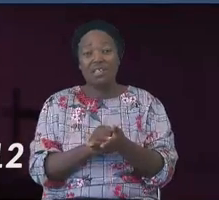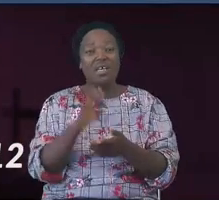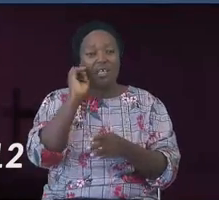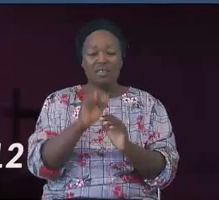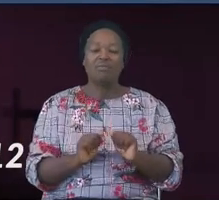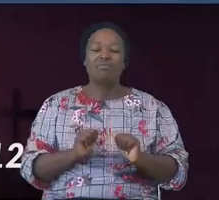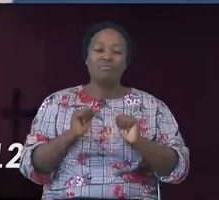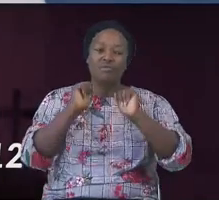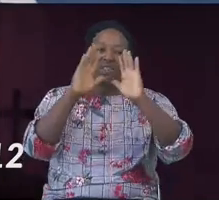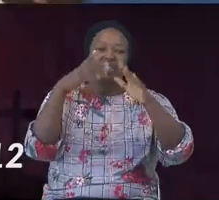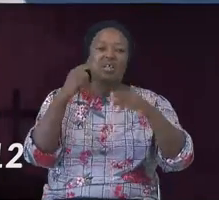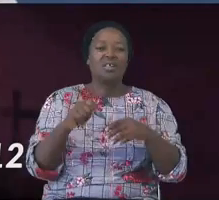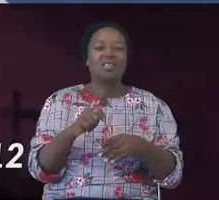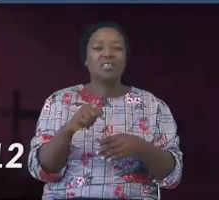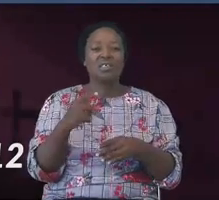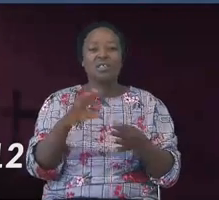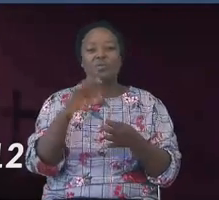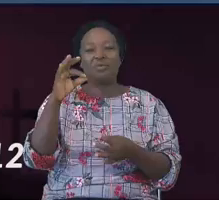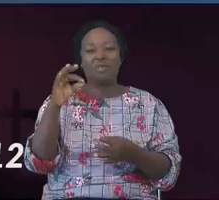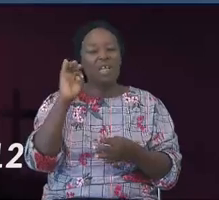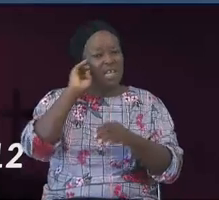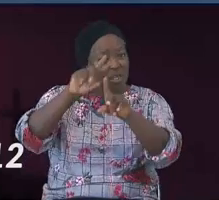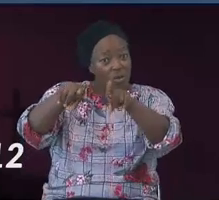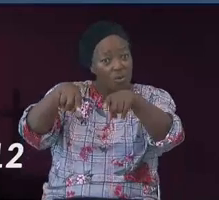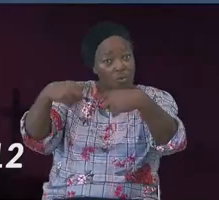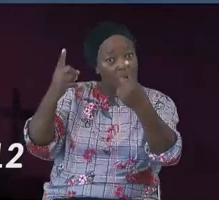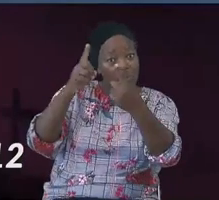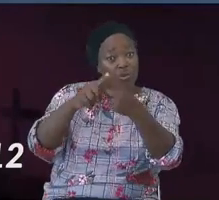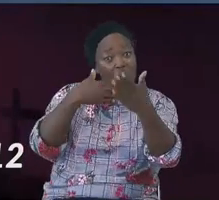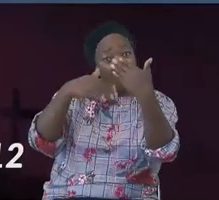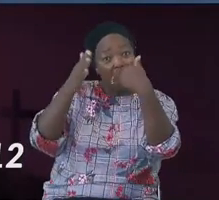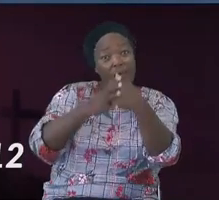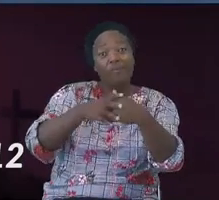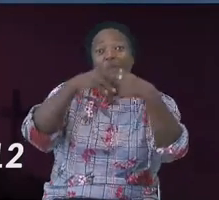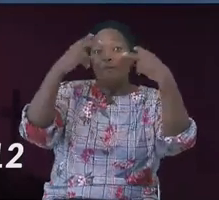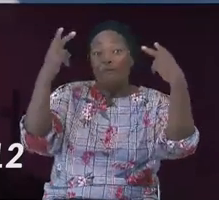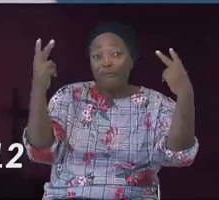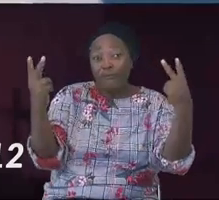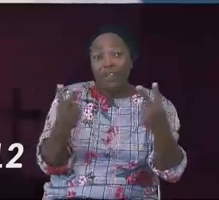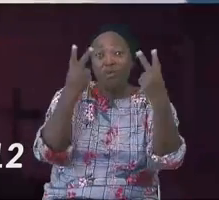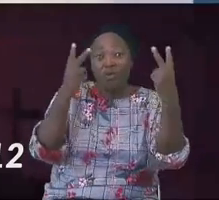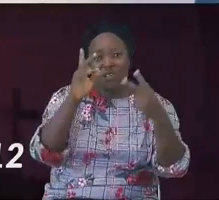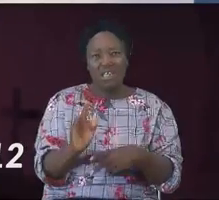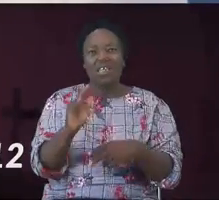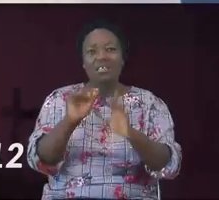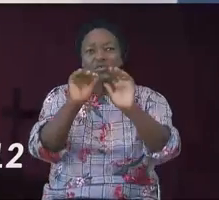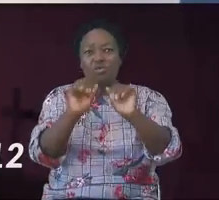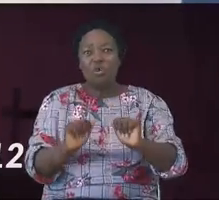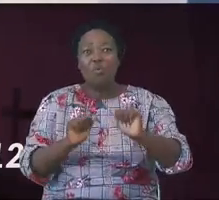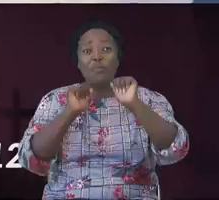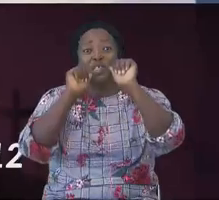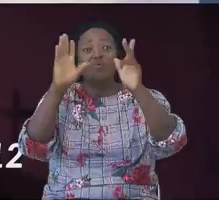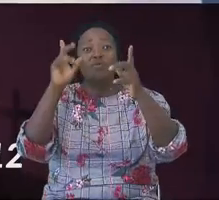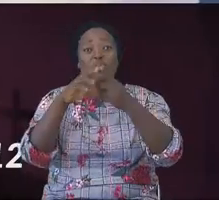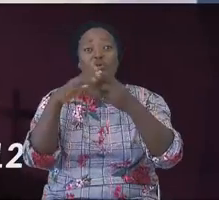Jésus s'écria d'une voix forte, « Père, je remets mon esprit entre tes mains. » Et en disant ces paroles, il expira. Il alla au